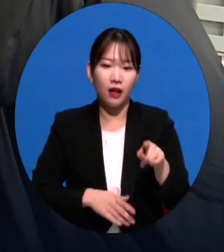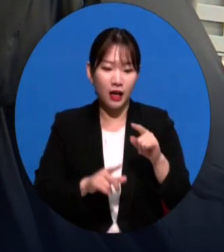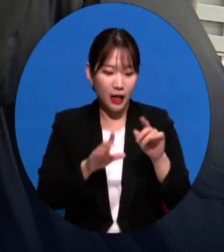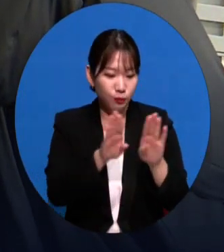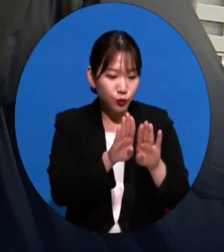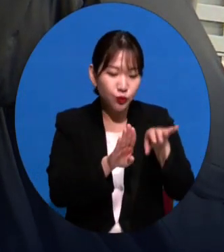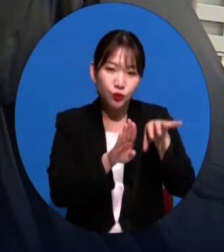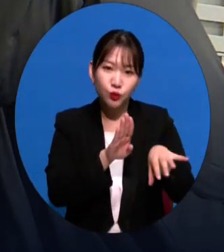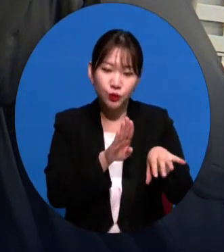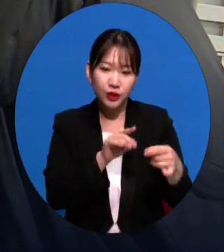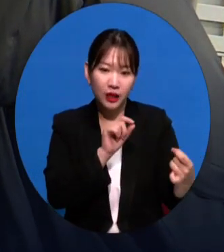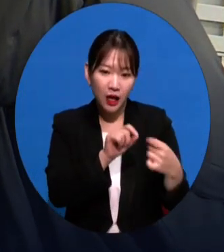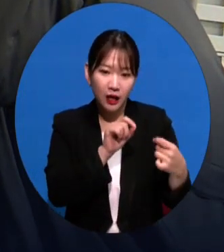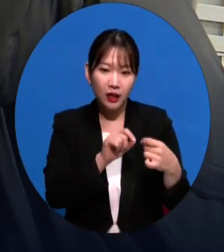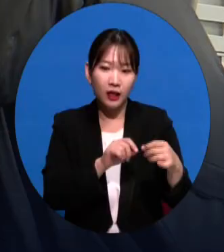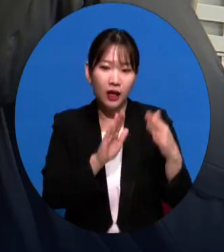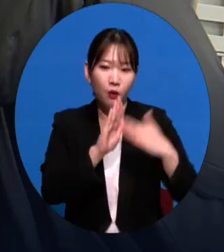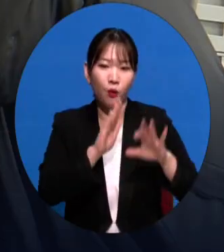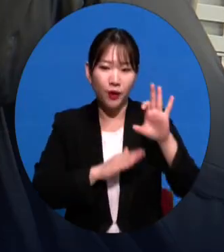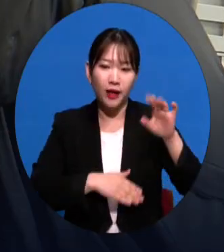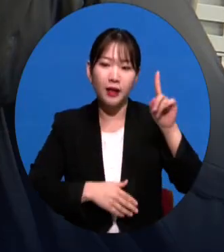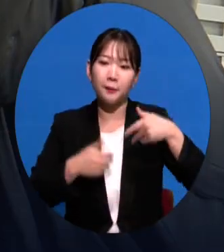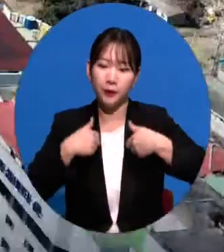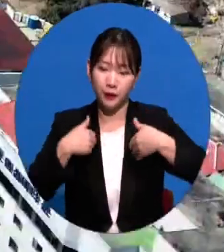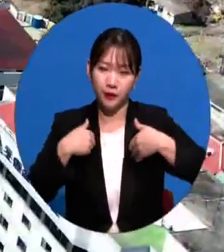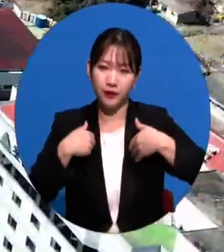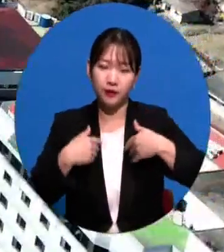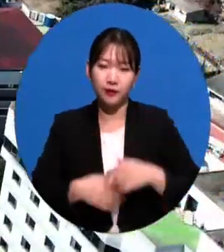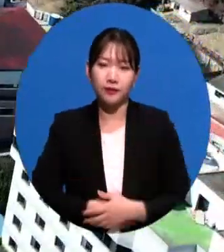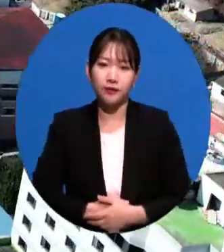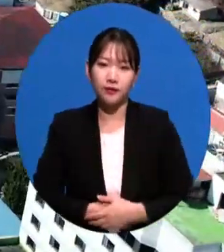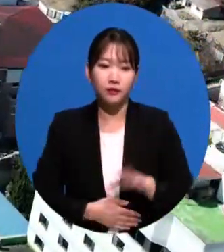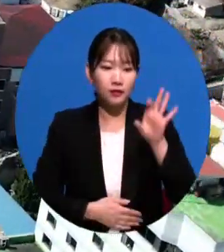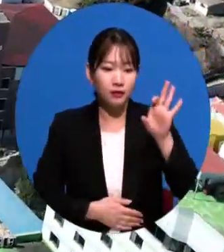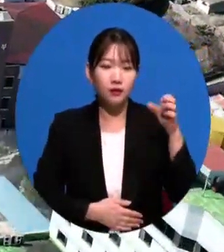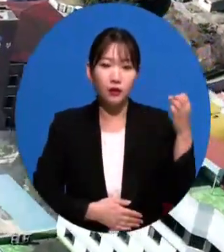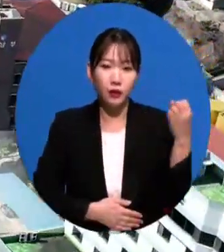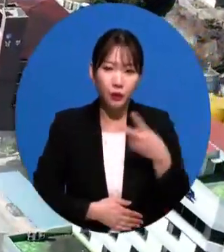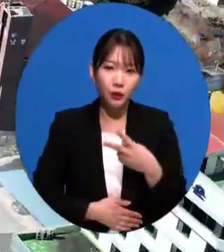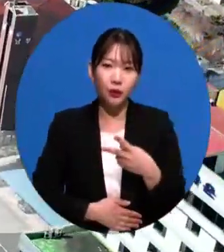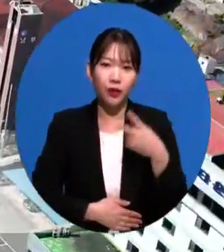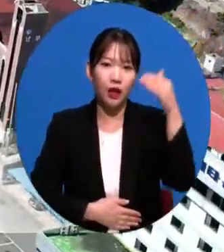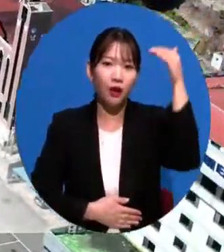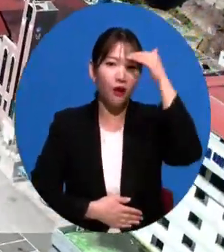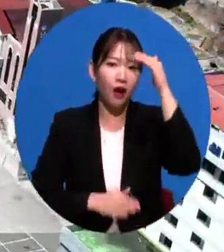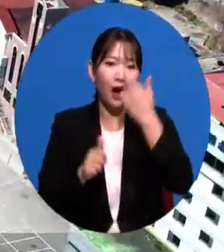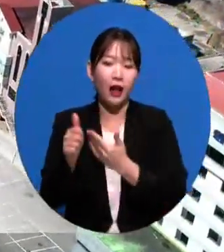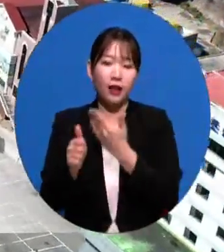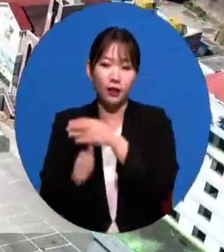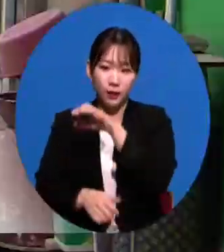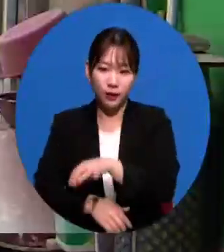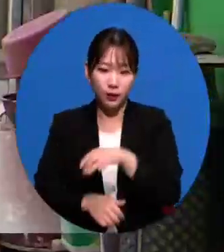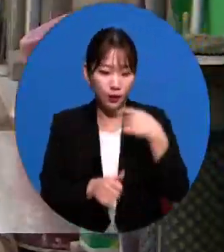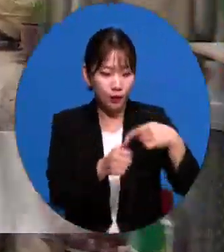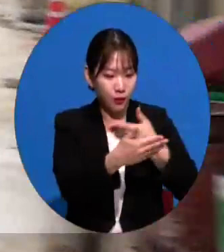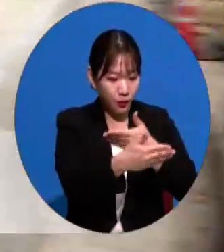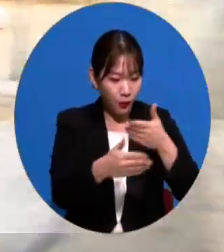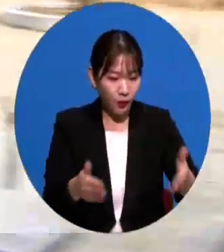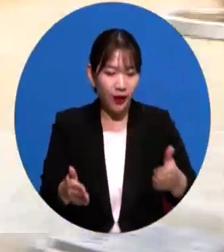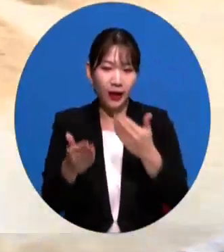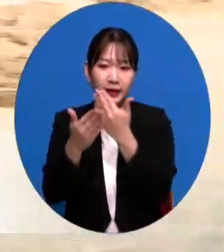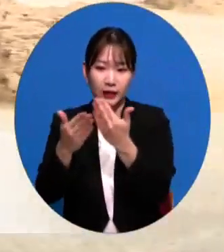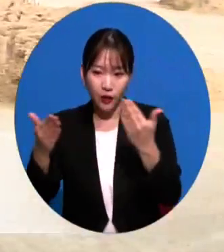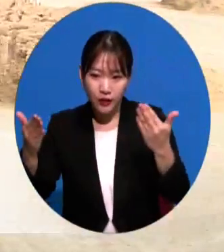입구 쪽에다는 거기다 공중 화장실 하나 필요하겠다. 화장실뿐 아니라 관광 안내소, 교육 공간, 전시